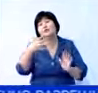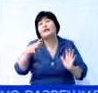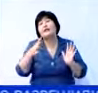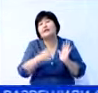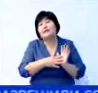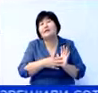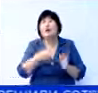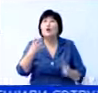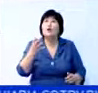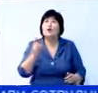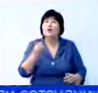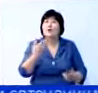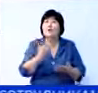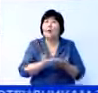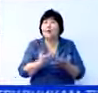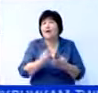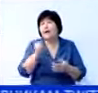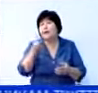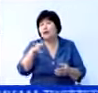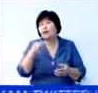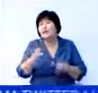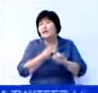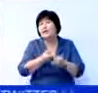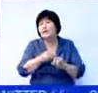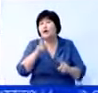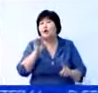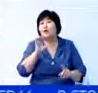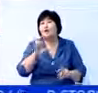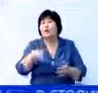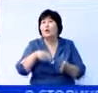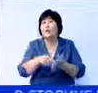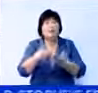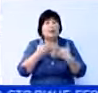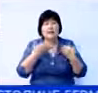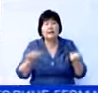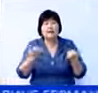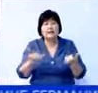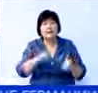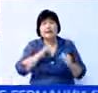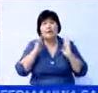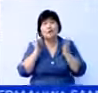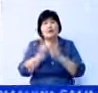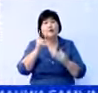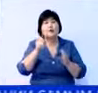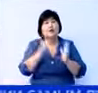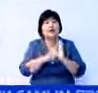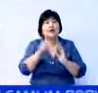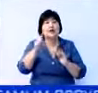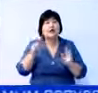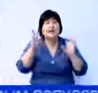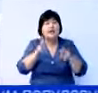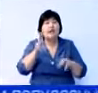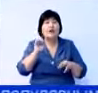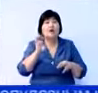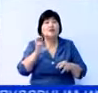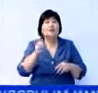8-336-22-7-46-59. И еще. По данным на 13 мая, зараженных коронавирусом в городе нет. На самоизоляции 160 человек. Исследованы на